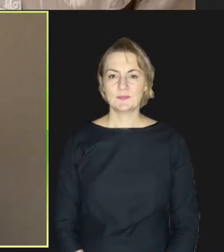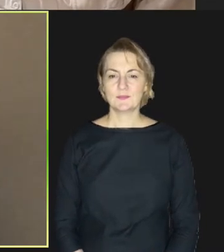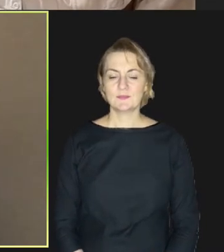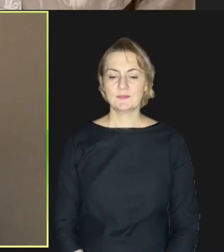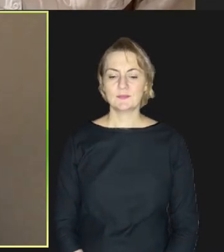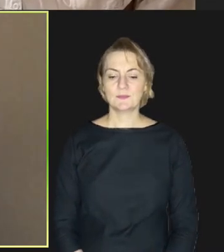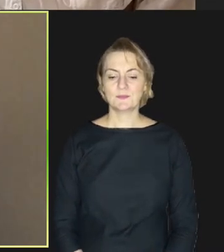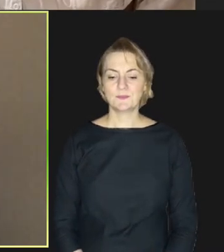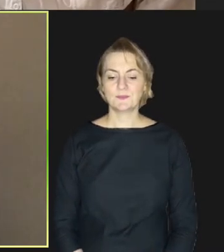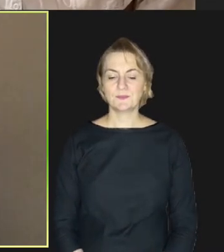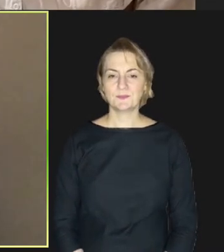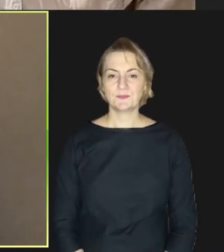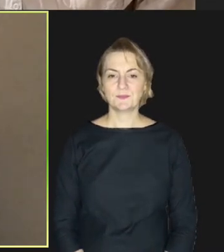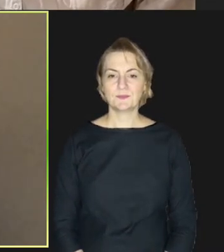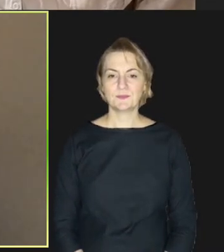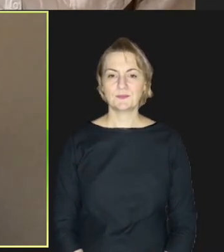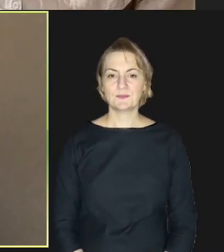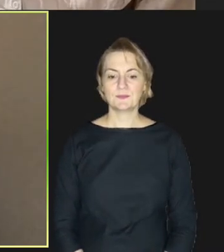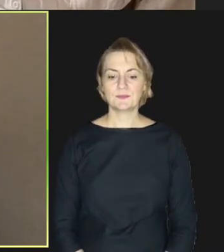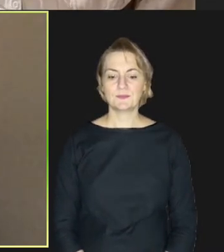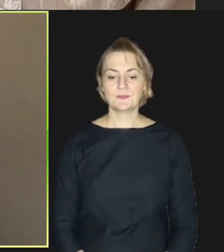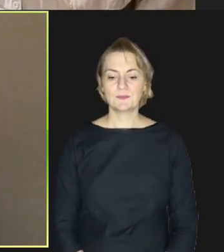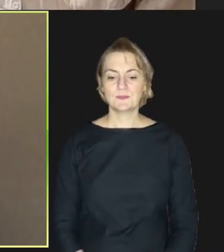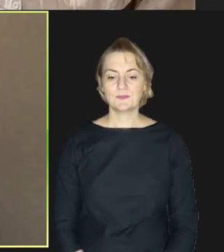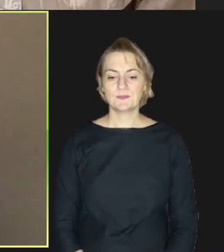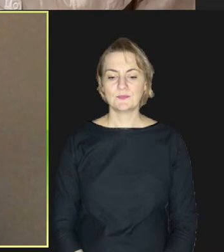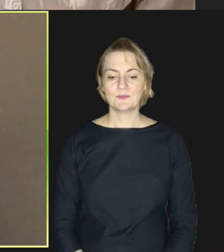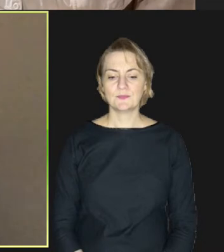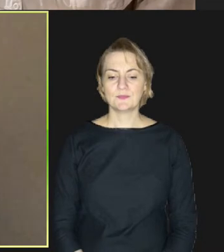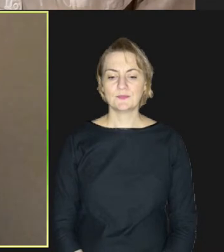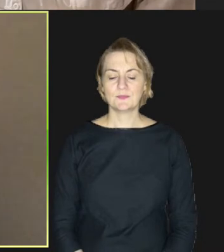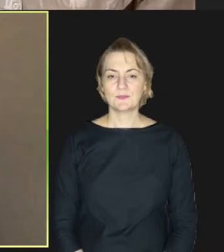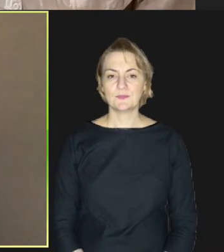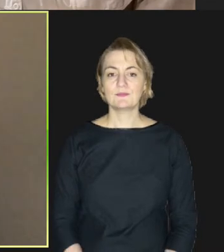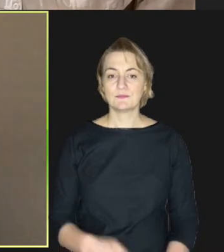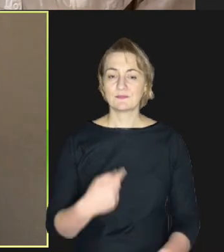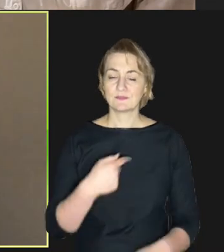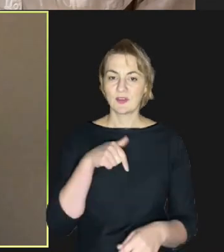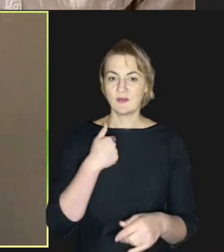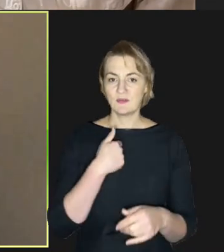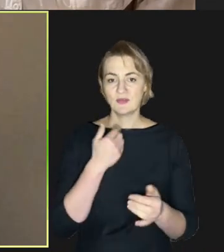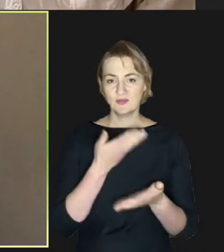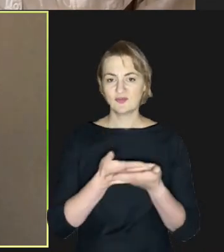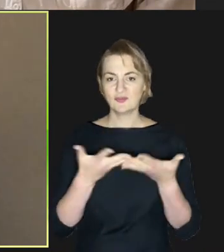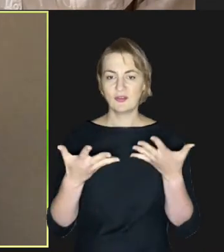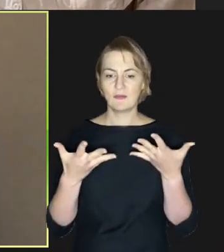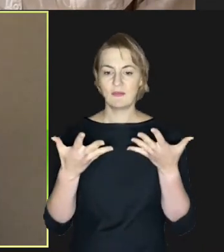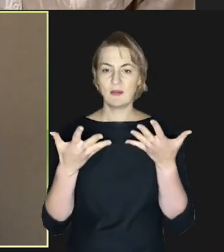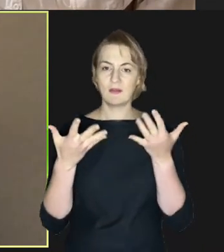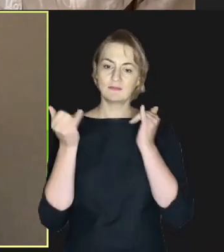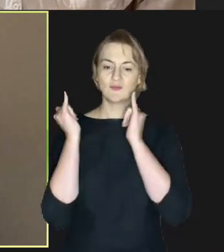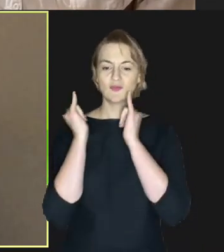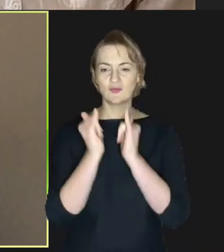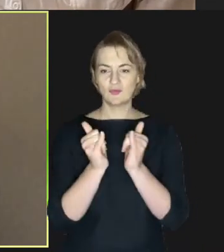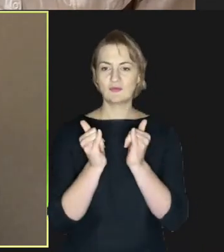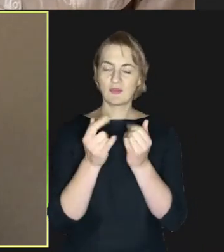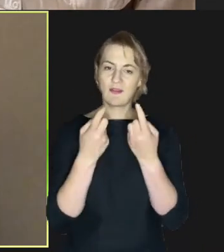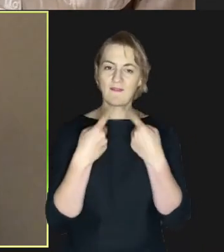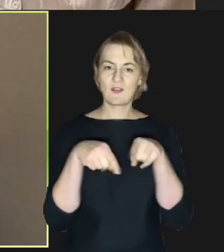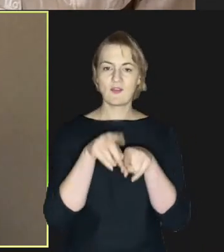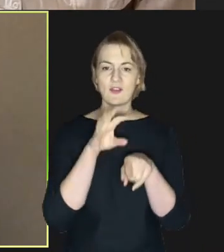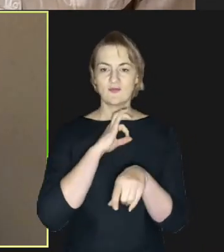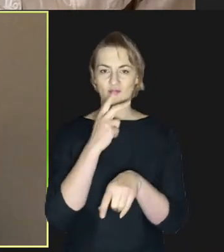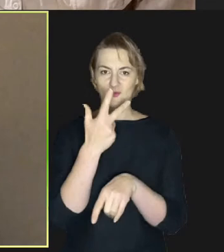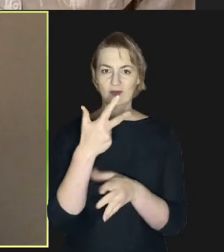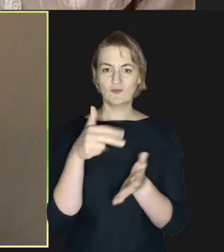I właściwie poświęciliśmy ziemię na realizację tych trzech potrzeb, które są, no, prawdę